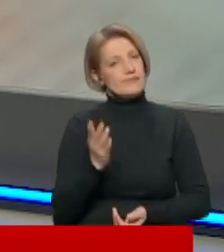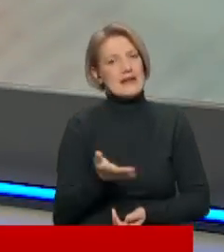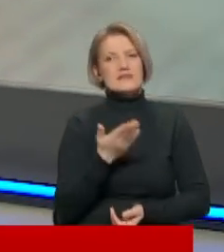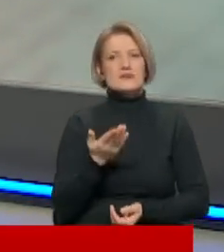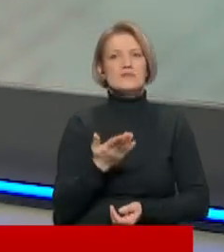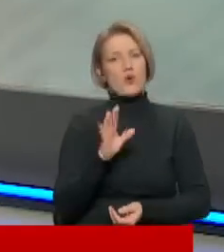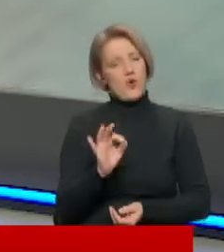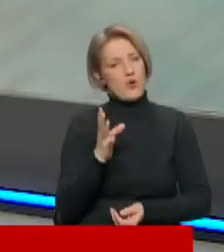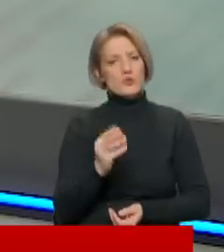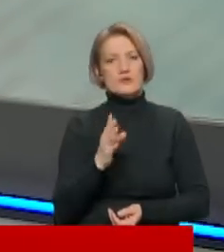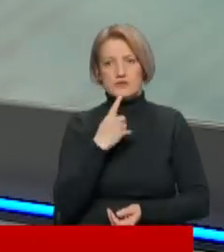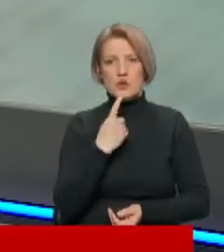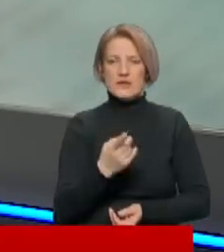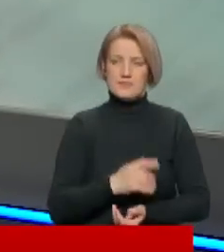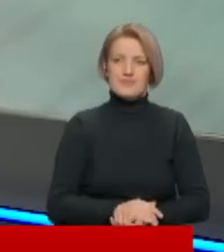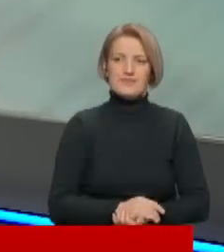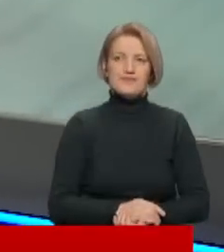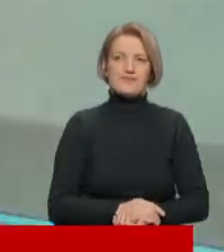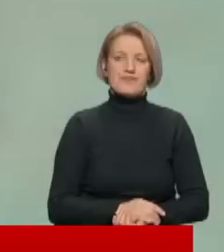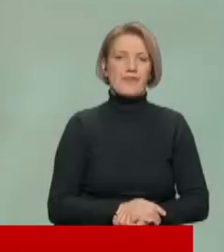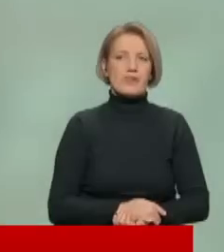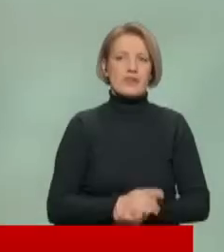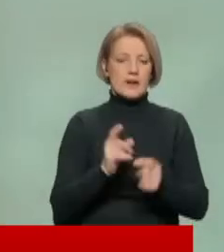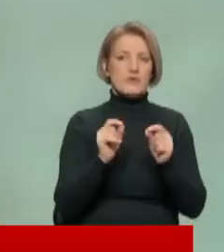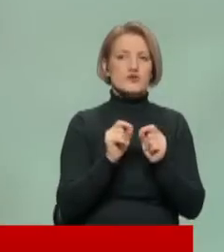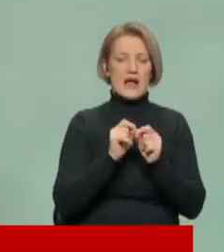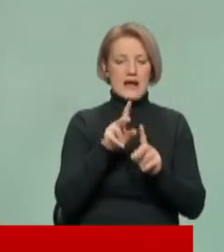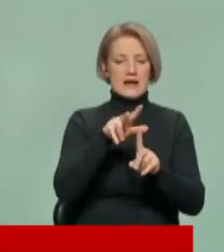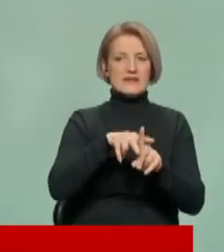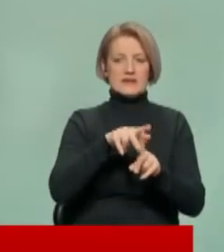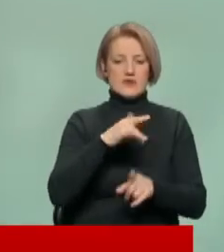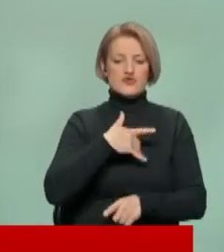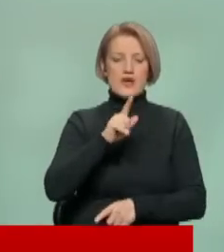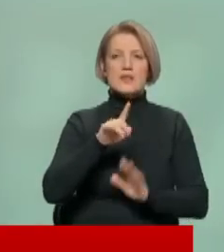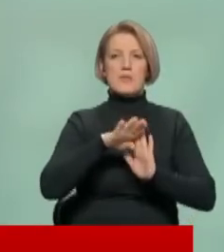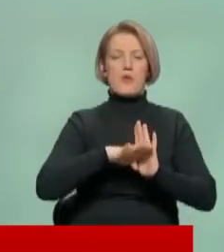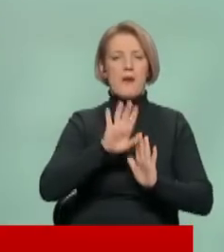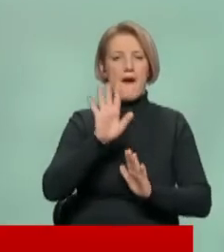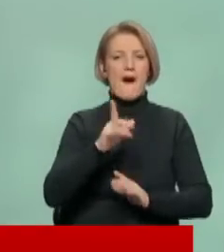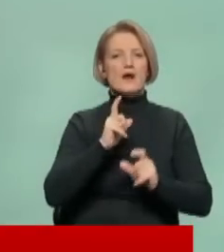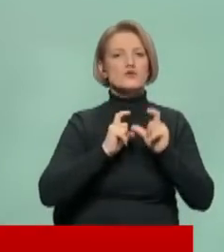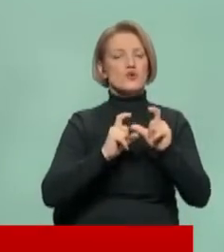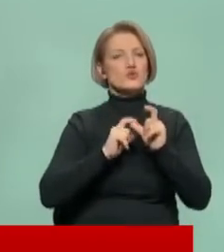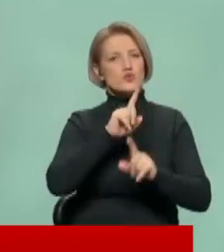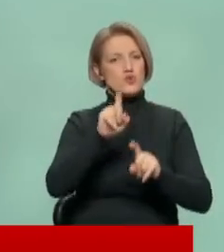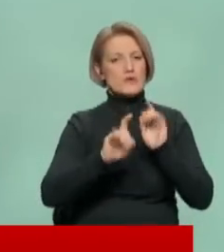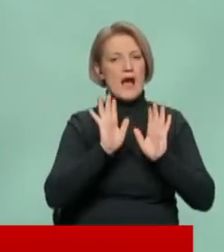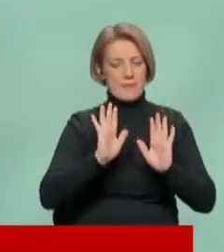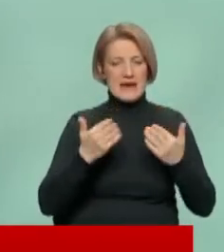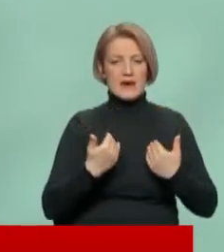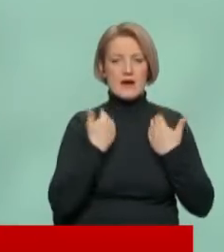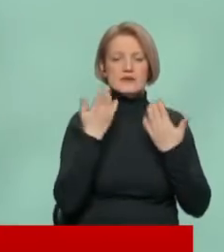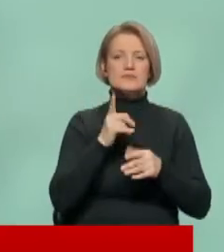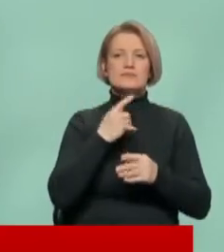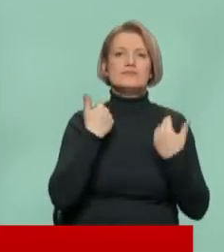öyle oluyor söyleyeyim de bozdağ'a katıldı canlı yayında hemen her soru soruldu ama yargılama